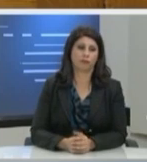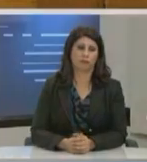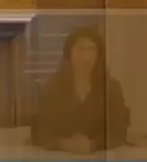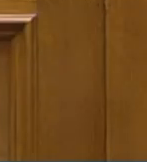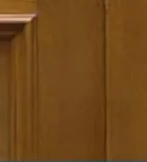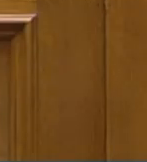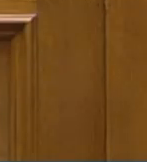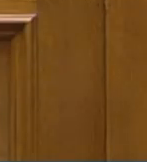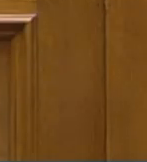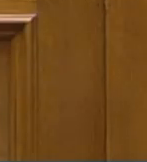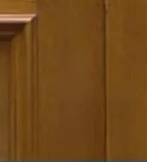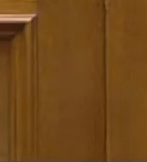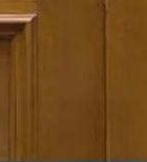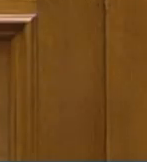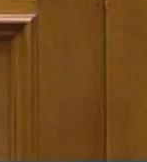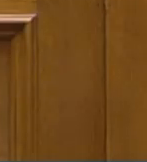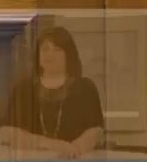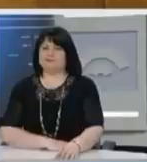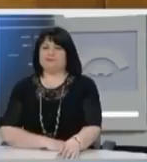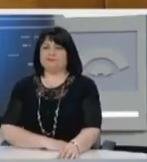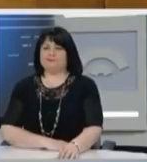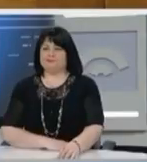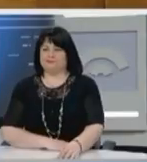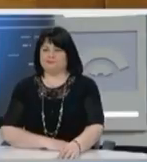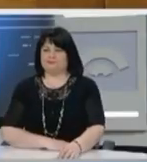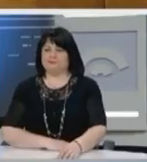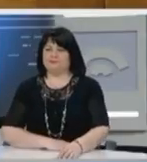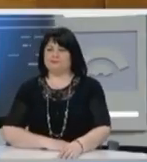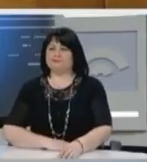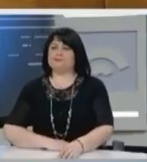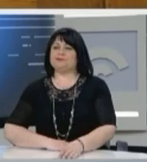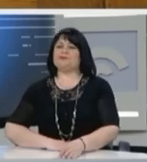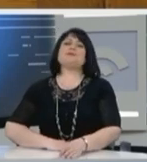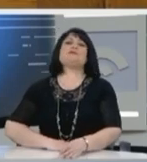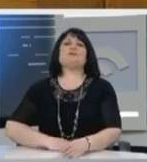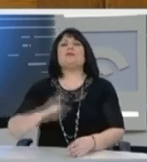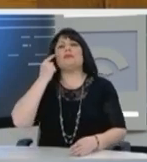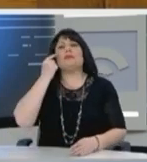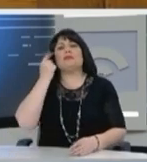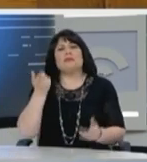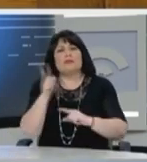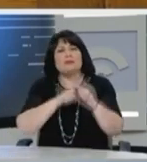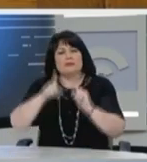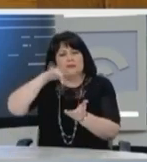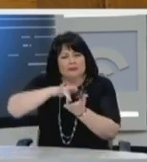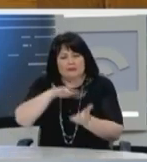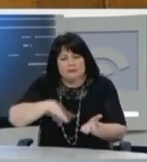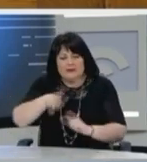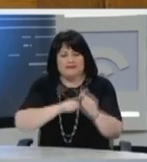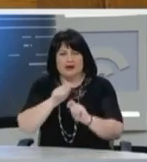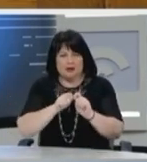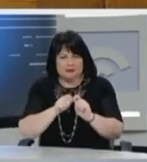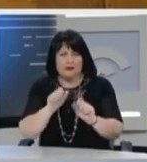Η εγκληματικότητα πατάσεται με τέχνη. Βρίσκεις τους πυρήνες, εξαρθρώνεις τους πυρήνες.